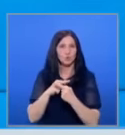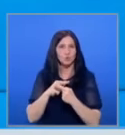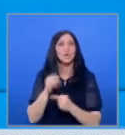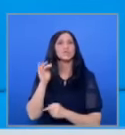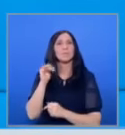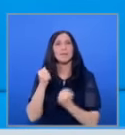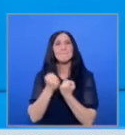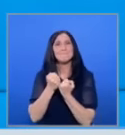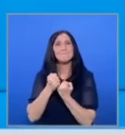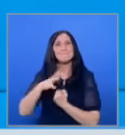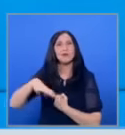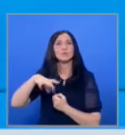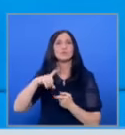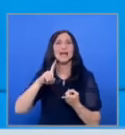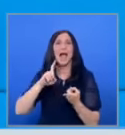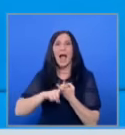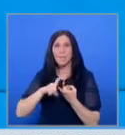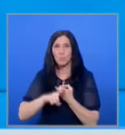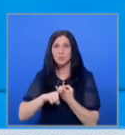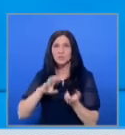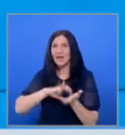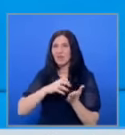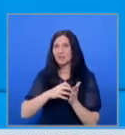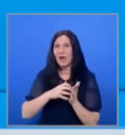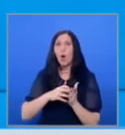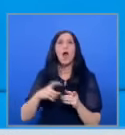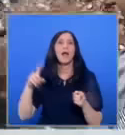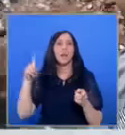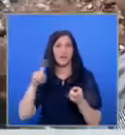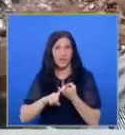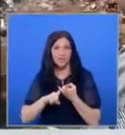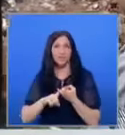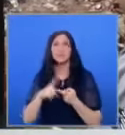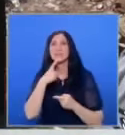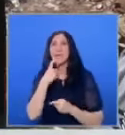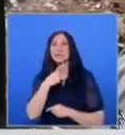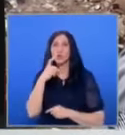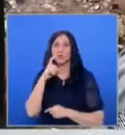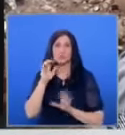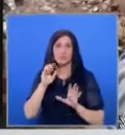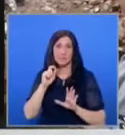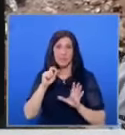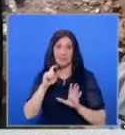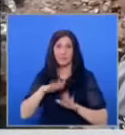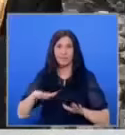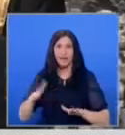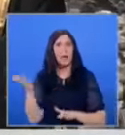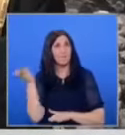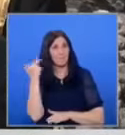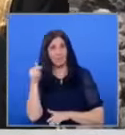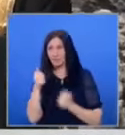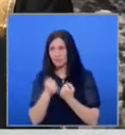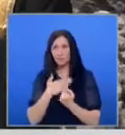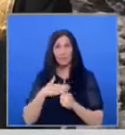ще е в местността Карпузица, в квартал Княжево и ще е за 170 деца. Някога на това място е имало детска градина,